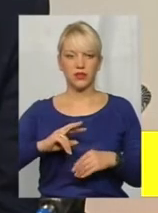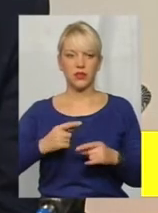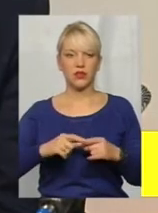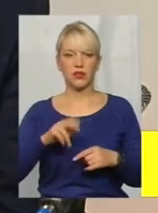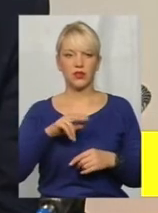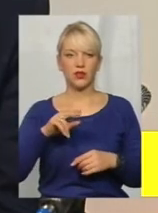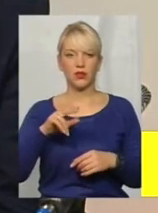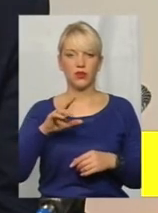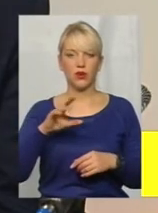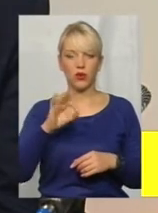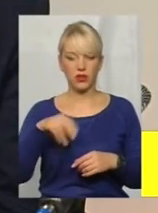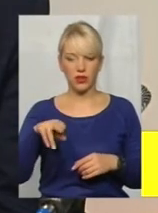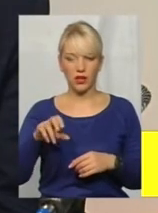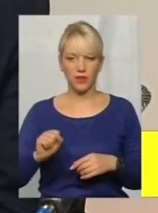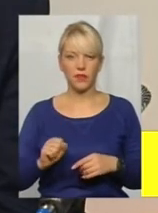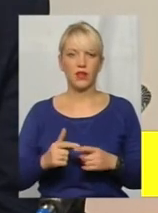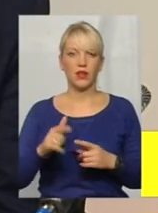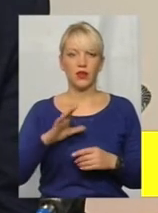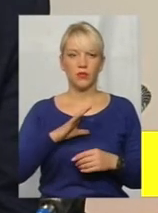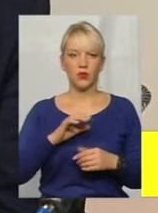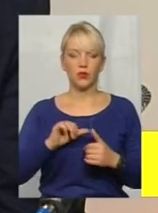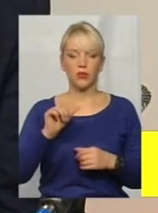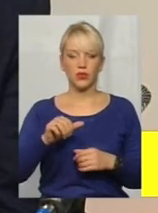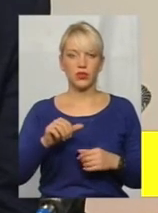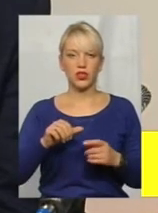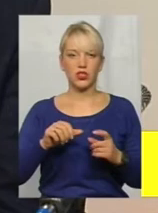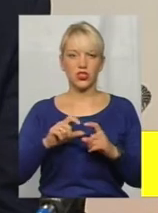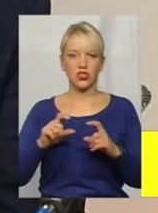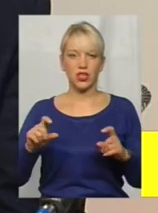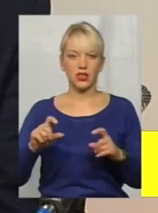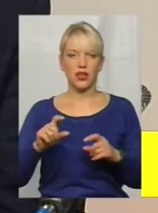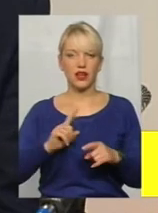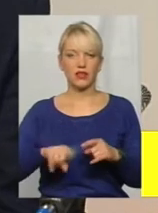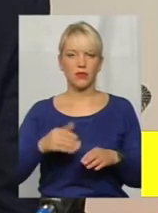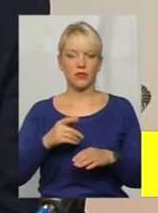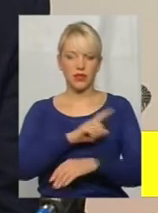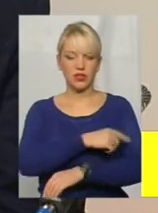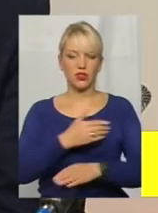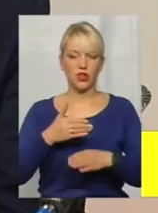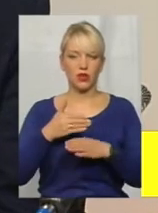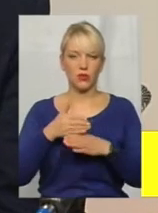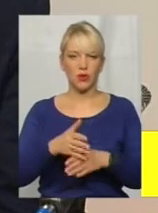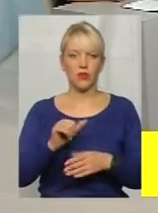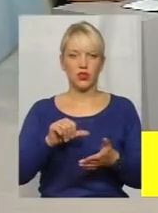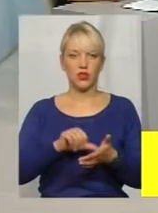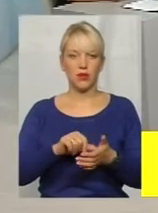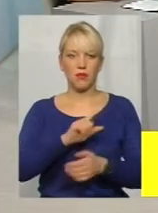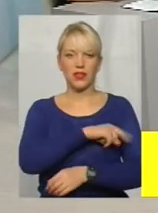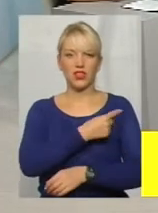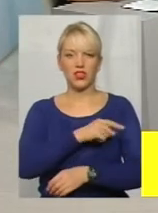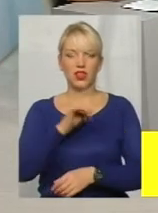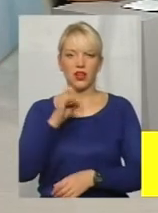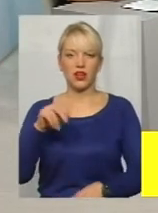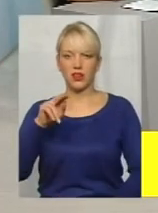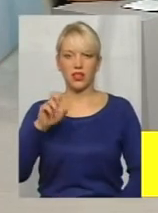і по невідкладній до екстреній медичній допомоги, і члени медична рада,